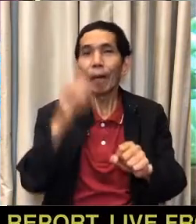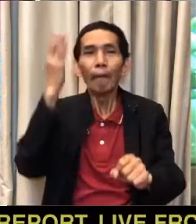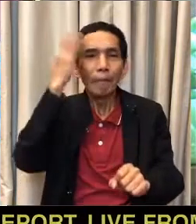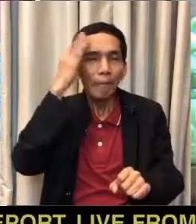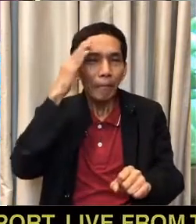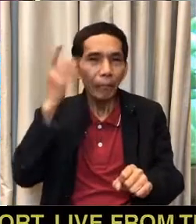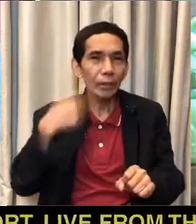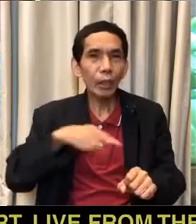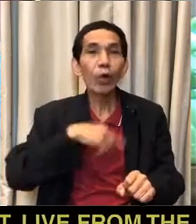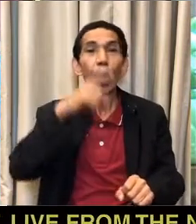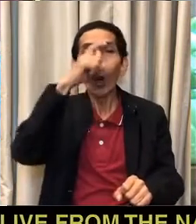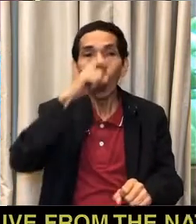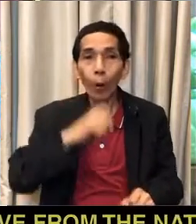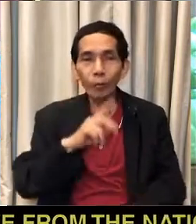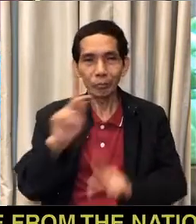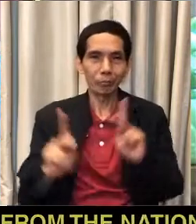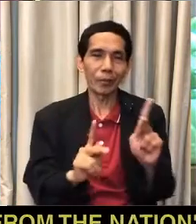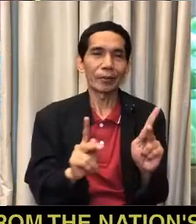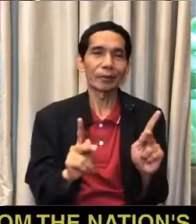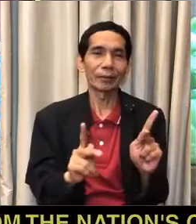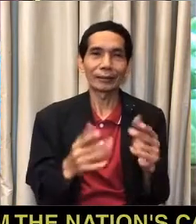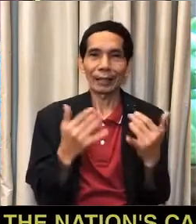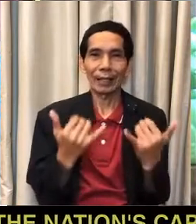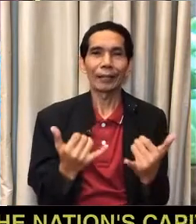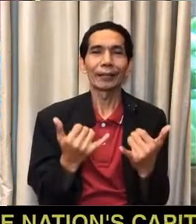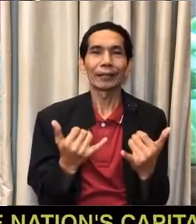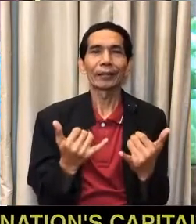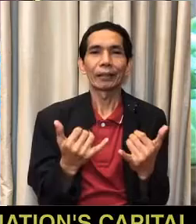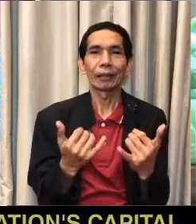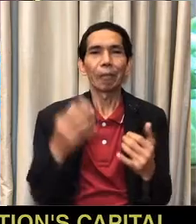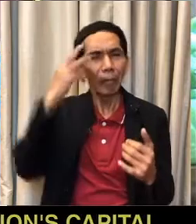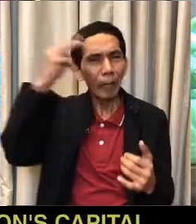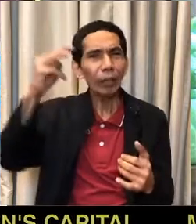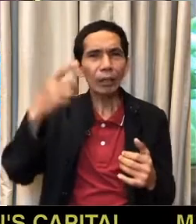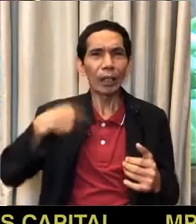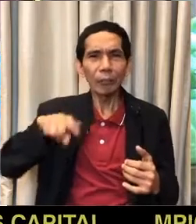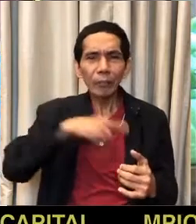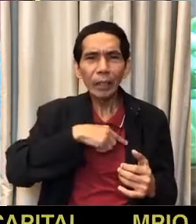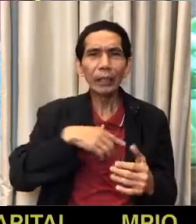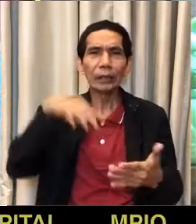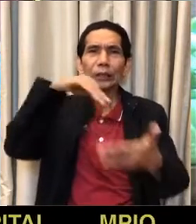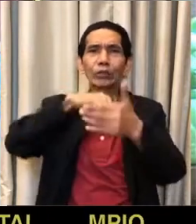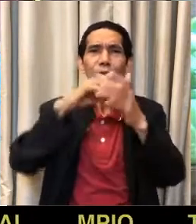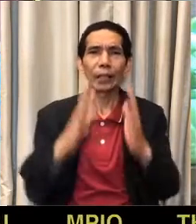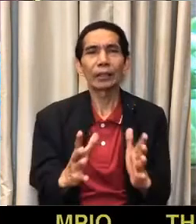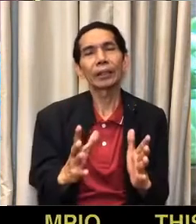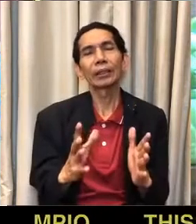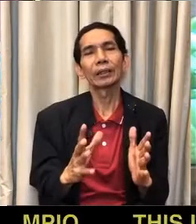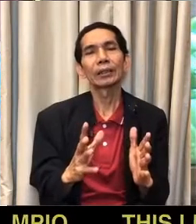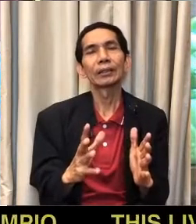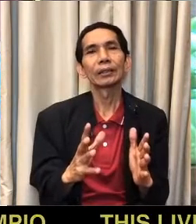malalaman natin senior citizen. Ha? Ngayon, Mayor, kami mga estudyante.